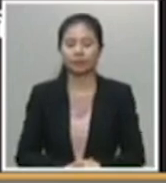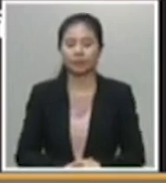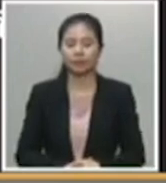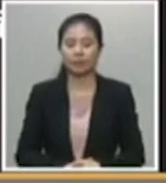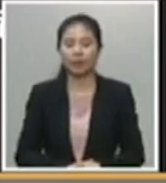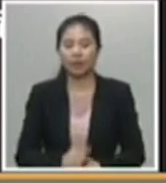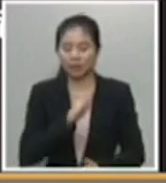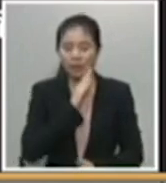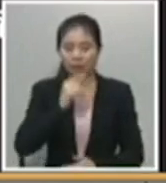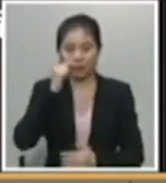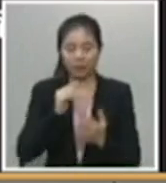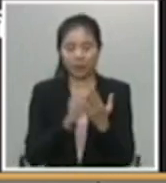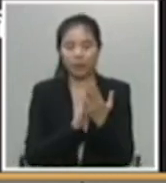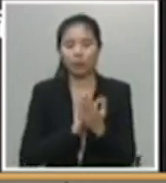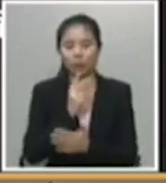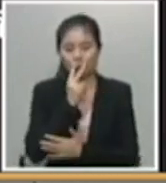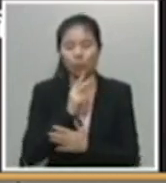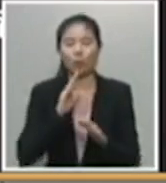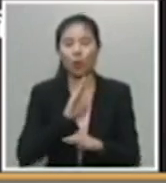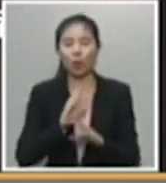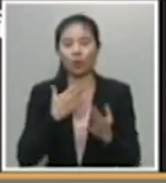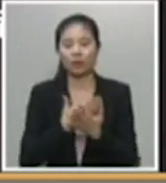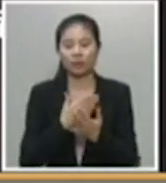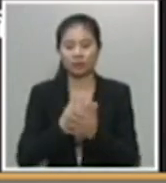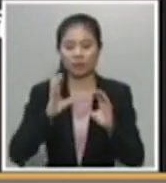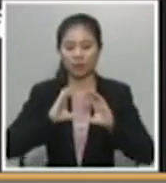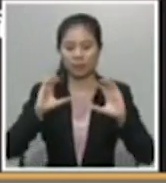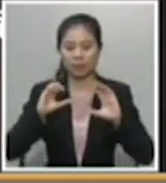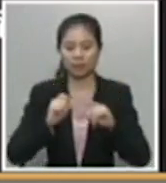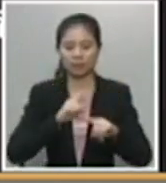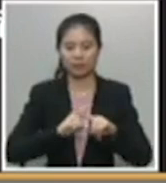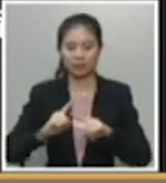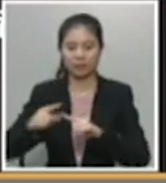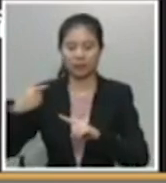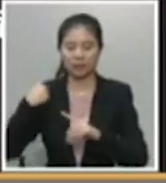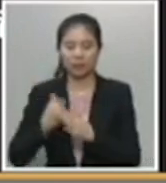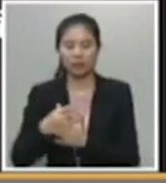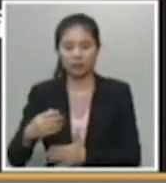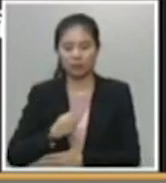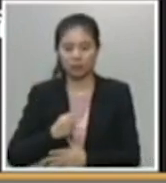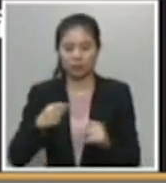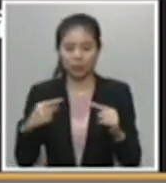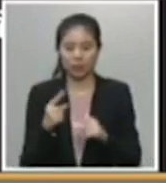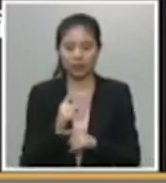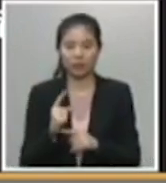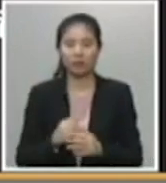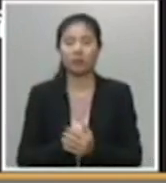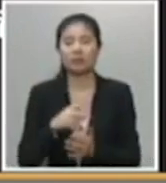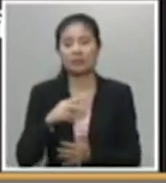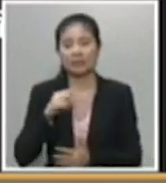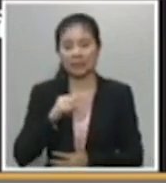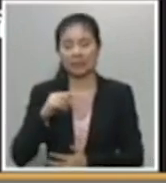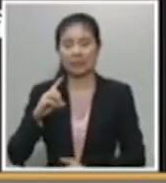การของรัฐบาลเนี่ยเราจะเห็นว่ารายได้ภาษีที่คาดการไว้คิดเป็นสัดส่วนของ GDP เ